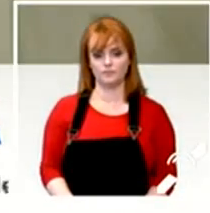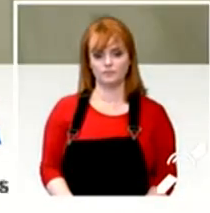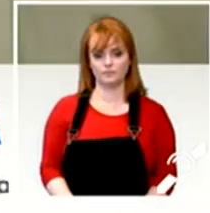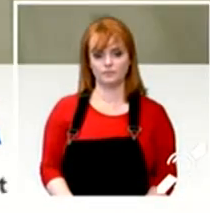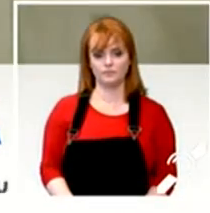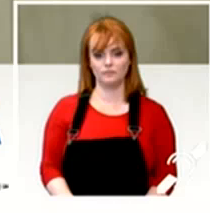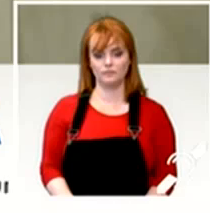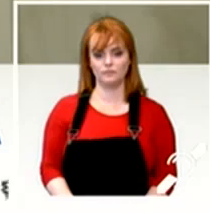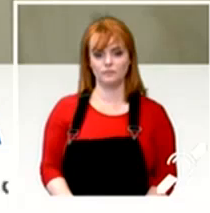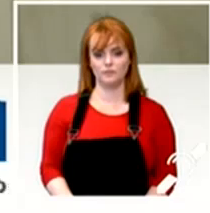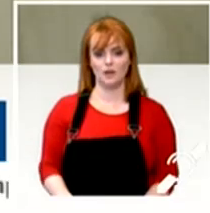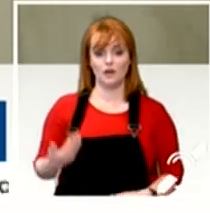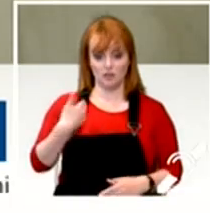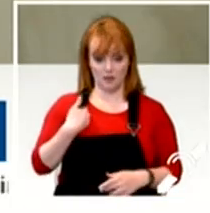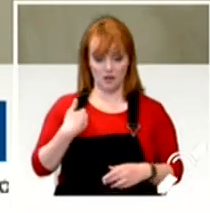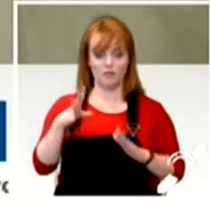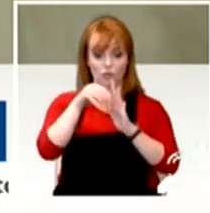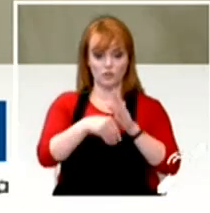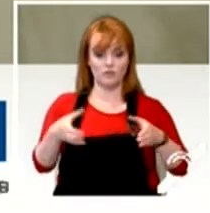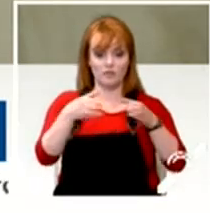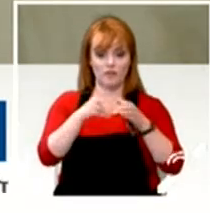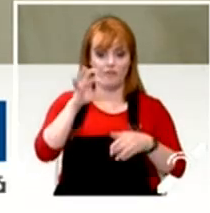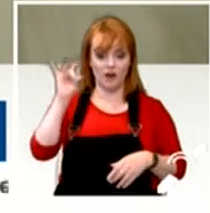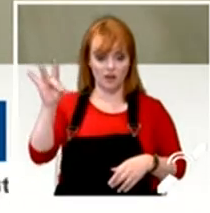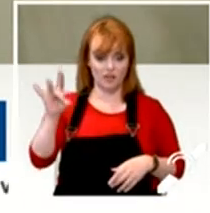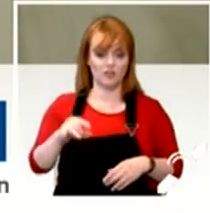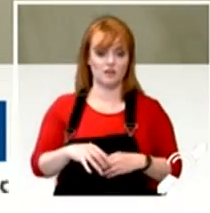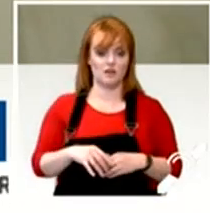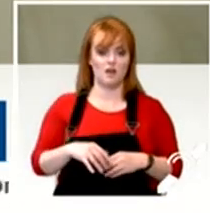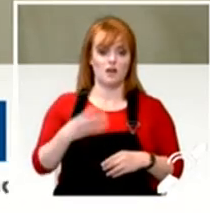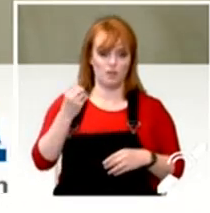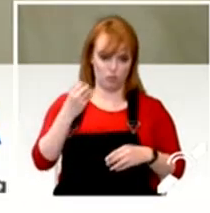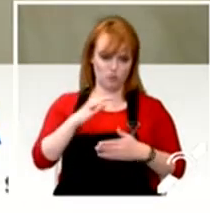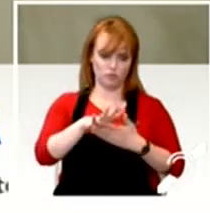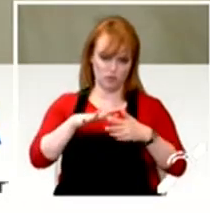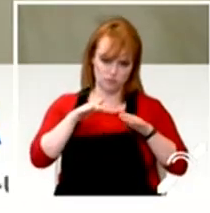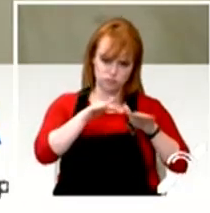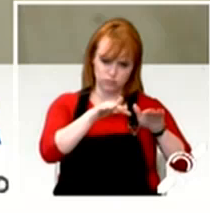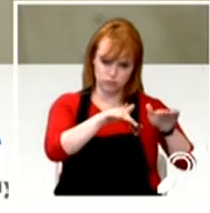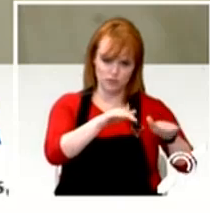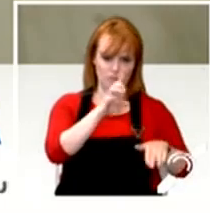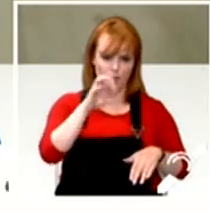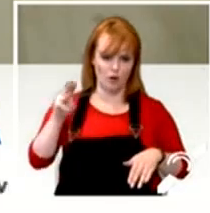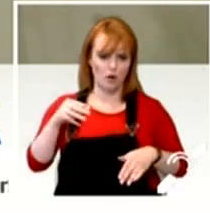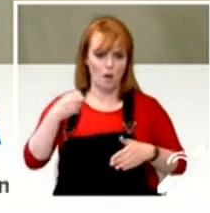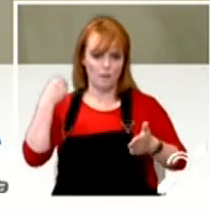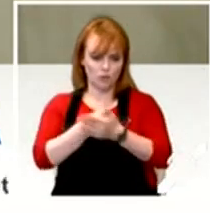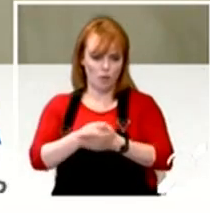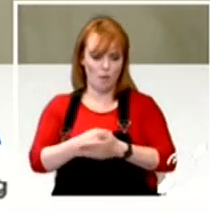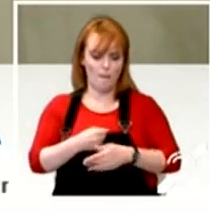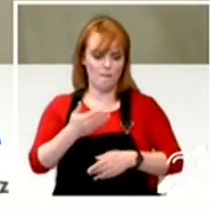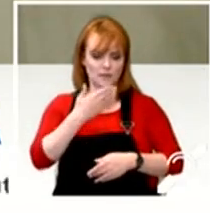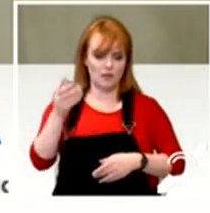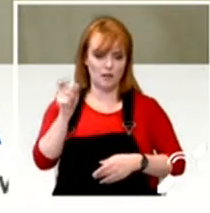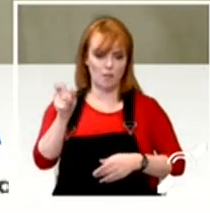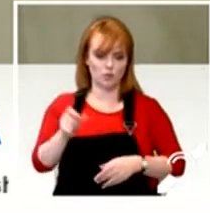Noi, CVK Wagner, noi patrioti, și noi vom ieși în Bahmut, până când avem ultimul patron. Dar acești